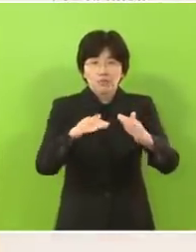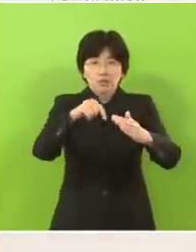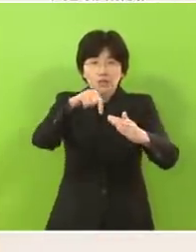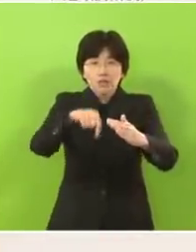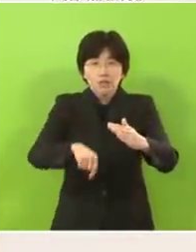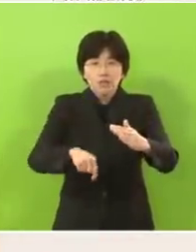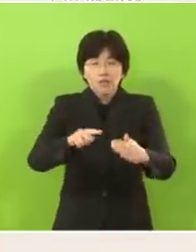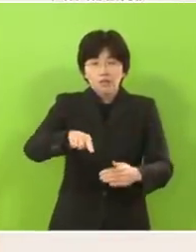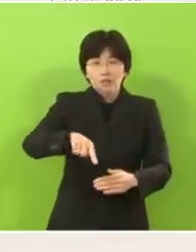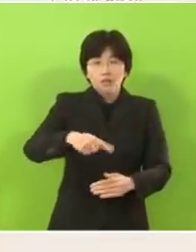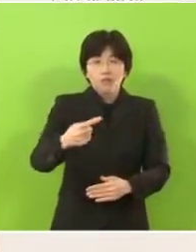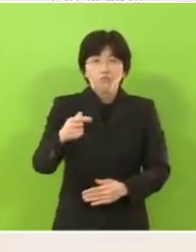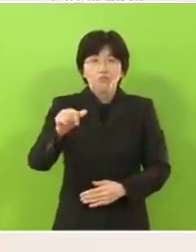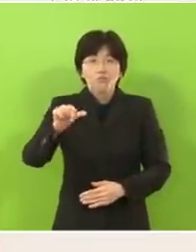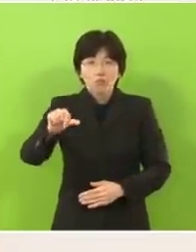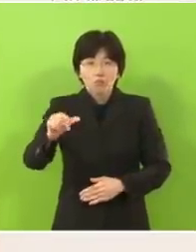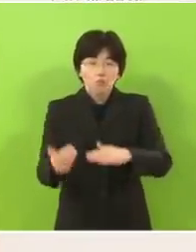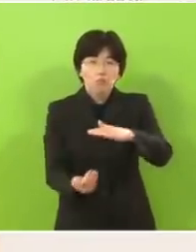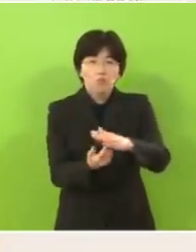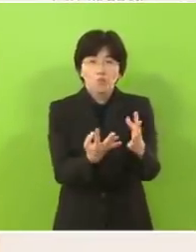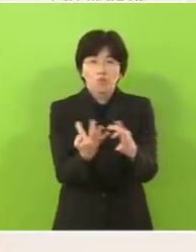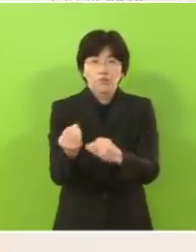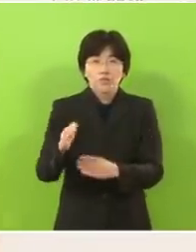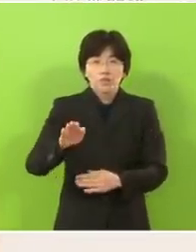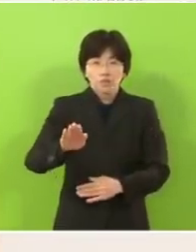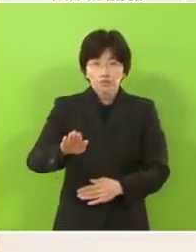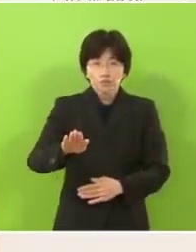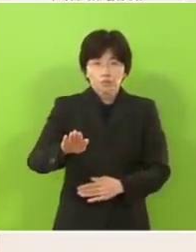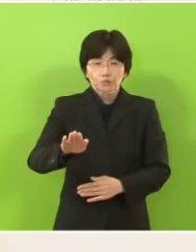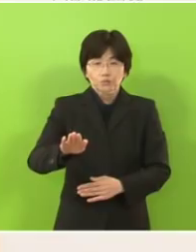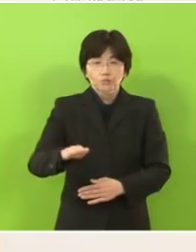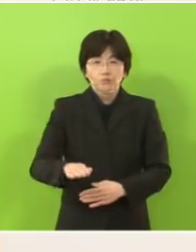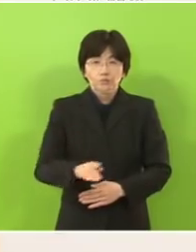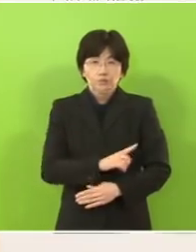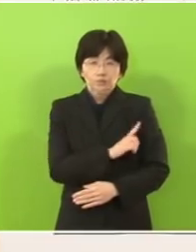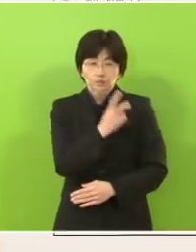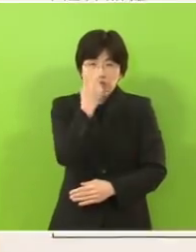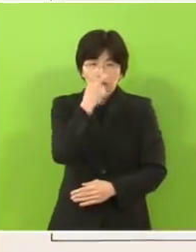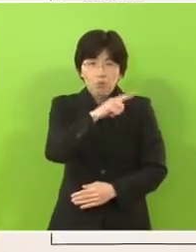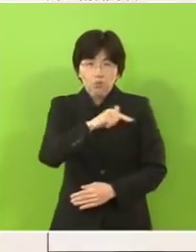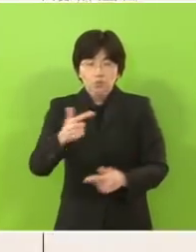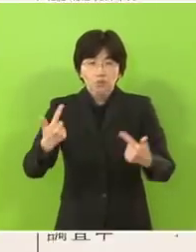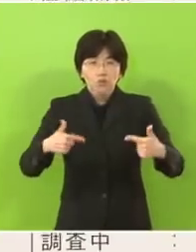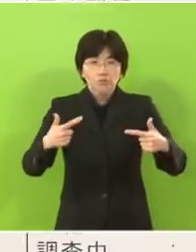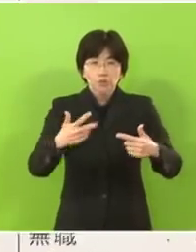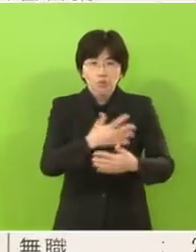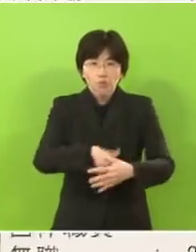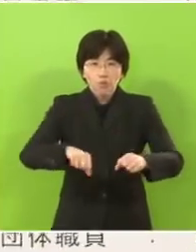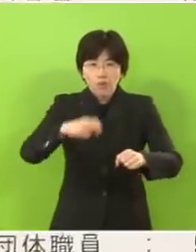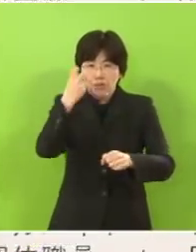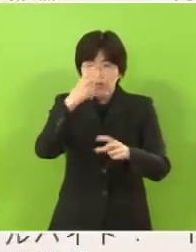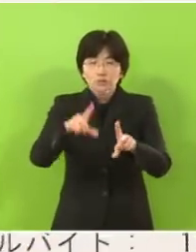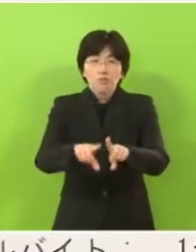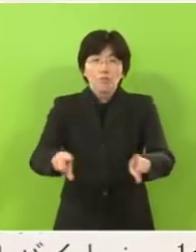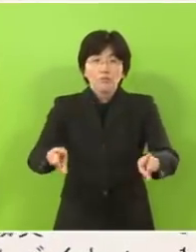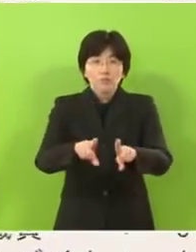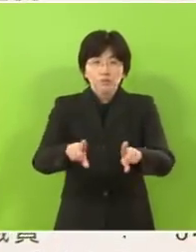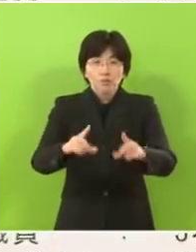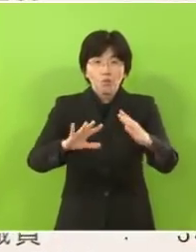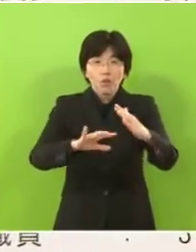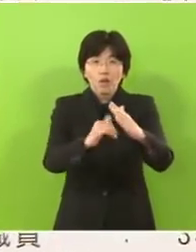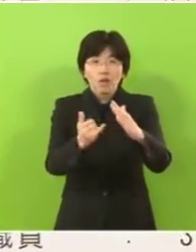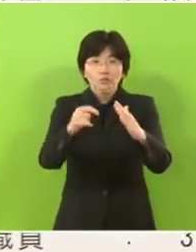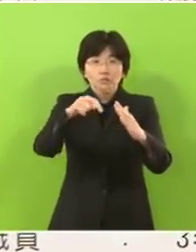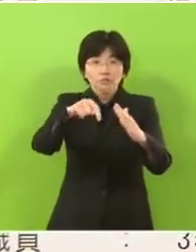105名者板でございますkon など日々の健康観察はもとよりご家族